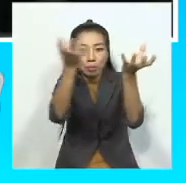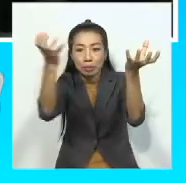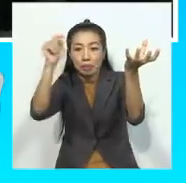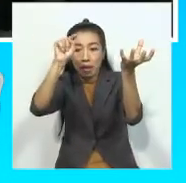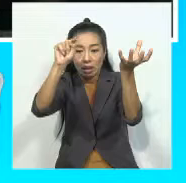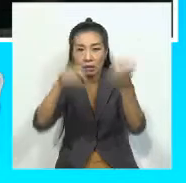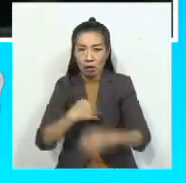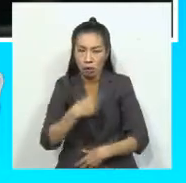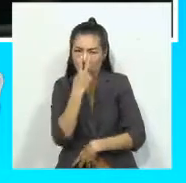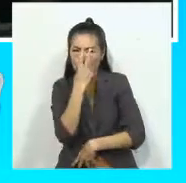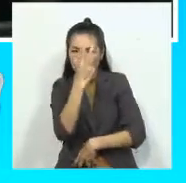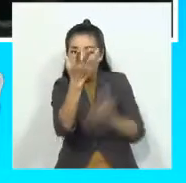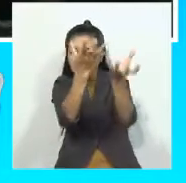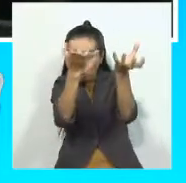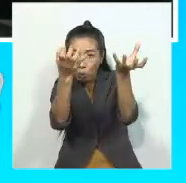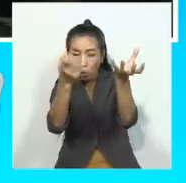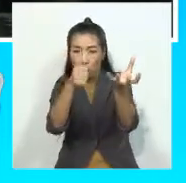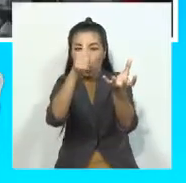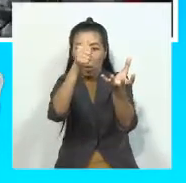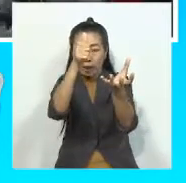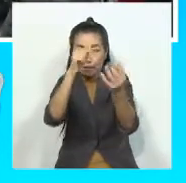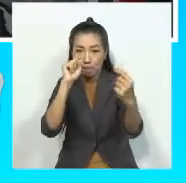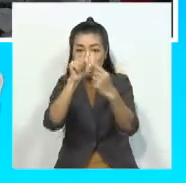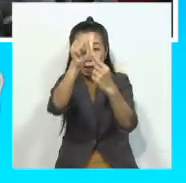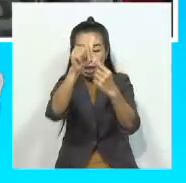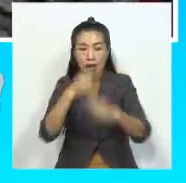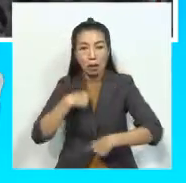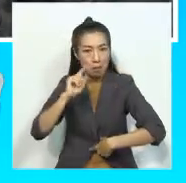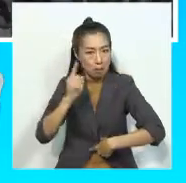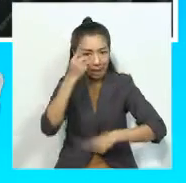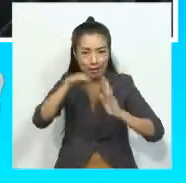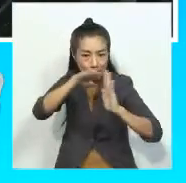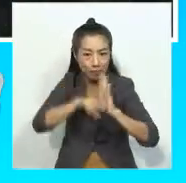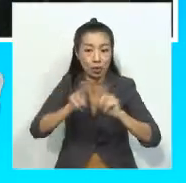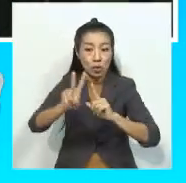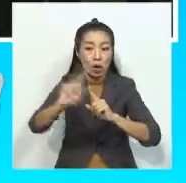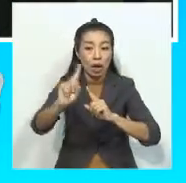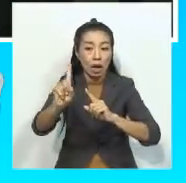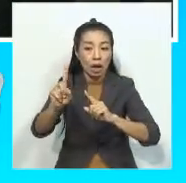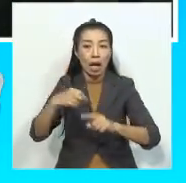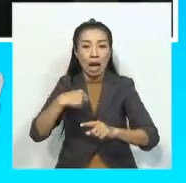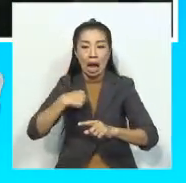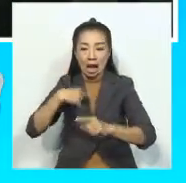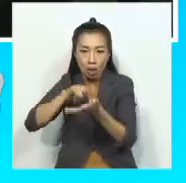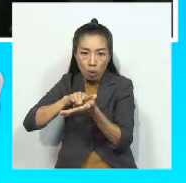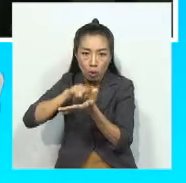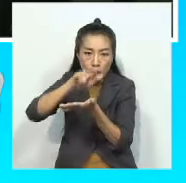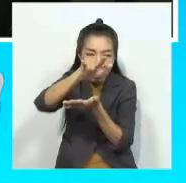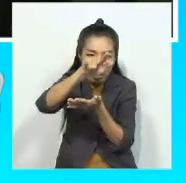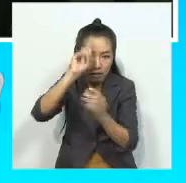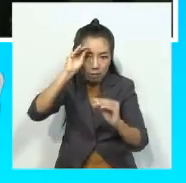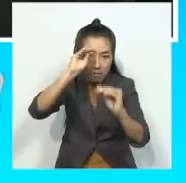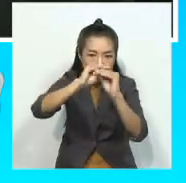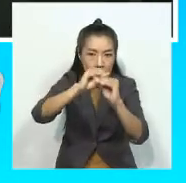ดีนะครับในระดับหนึ่งเราก็จะเป็นการทำขั้นตอนที่สองโดยการที่จะไปเลี้ยงให้อ้วนนะครับตรงนั้นเนี่ย